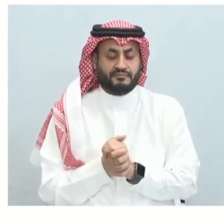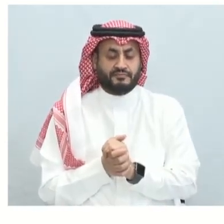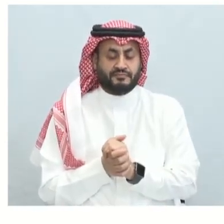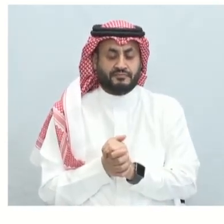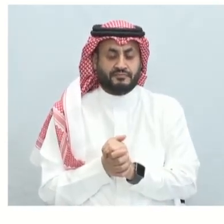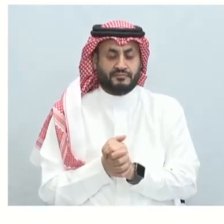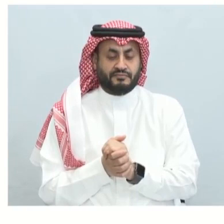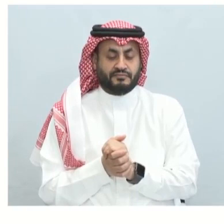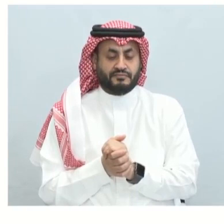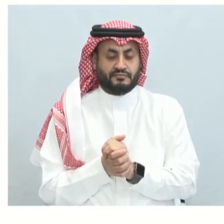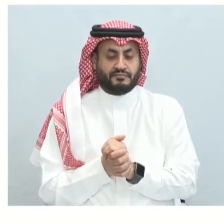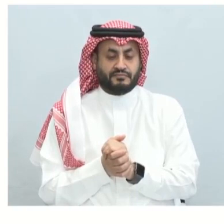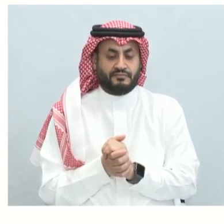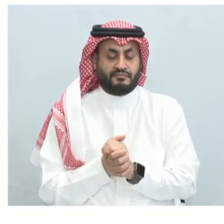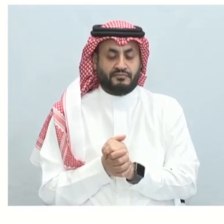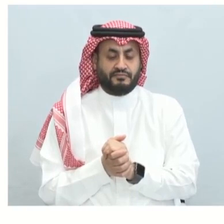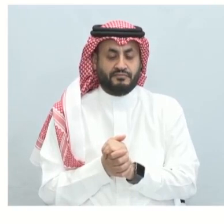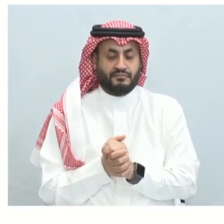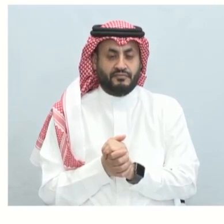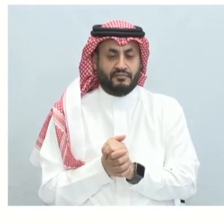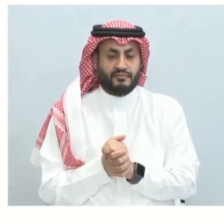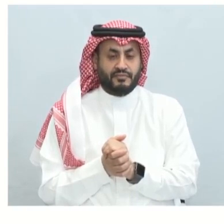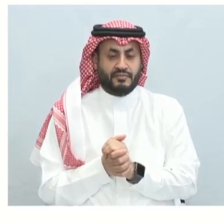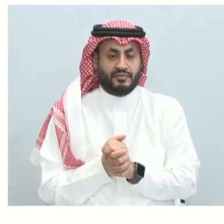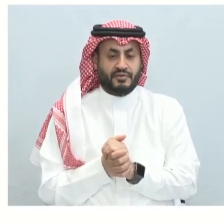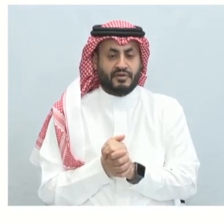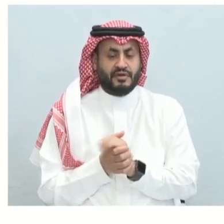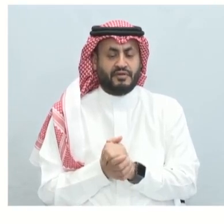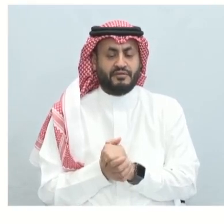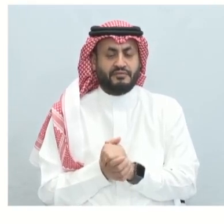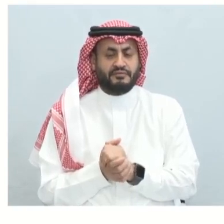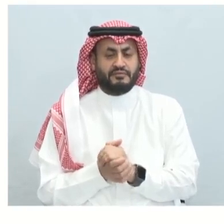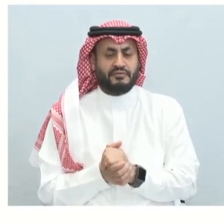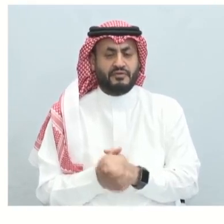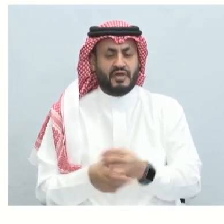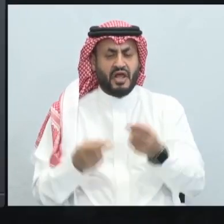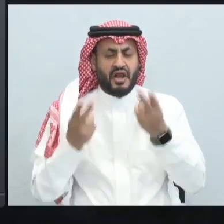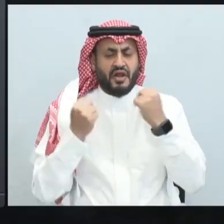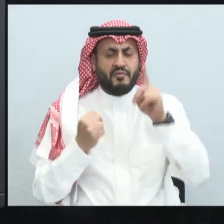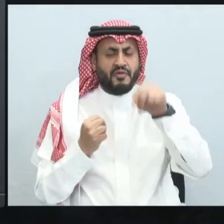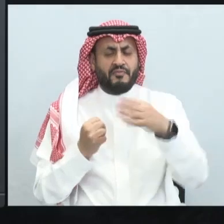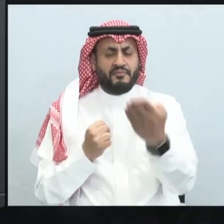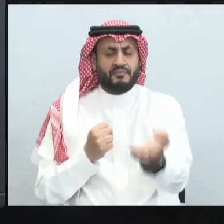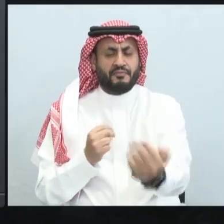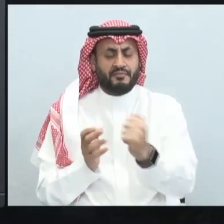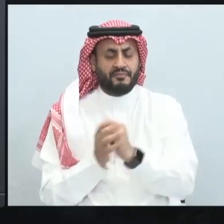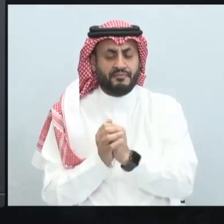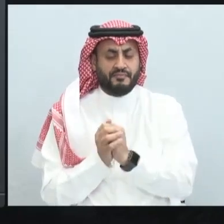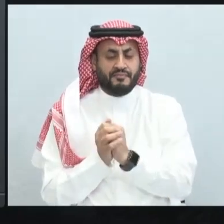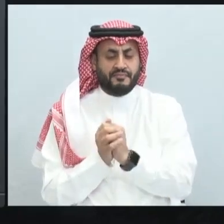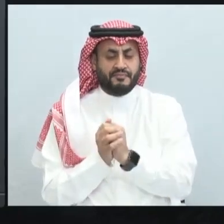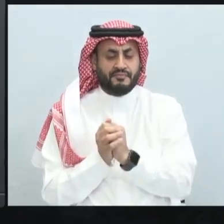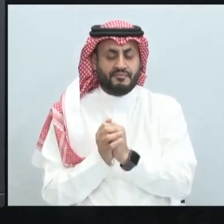وسلم وقبل الشروع في الدرس كما تعودنا نذكر اهداف درسنا لهذا اليوم فما ماذا سنتعلم وماذا سناخذ